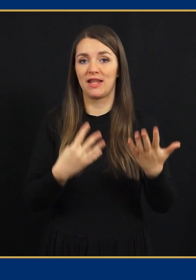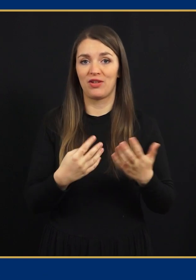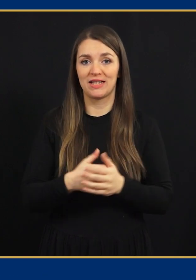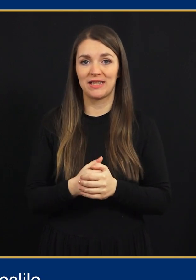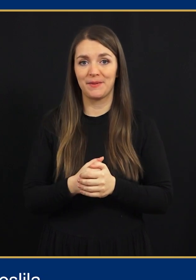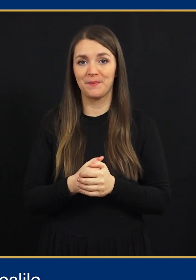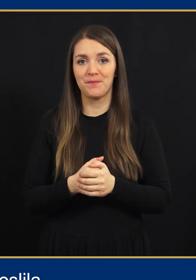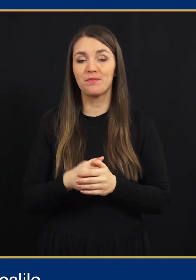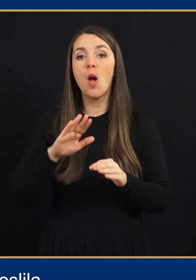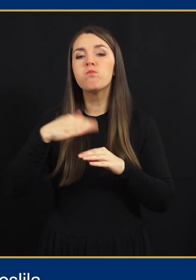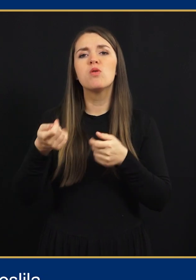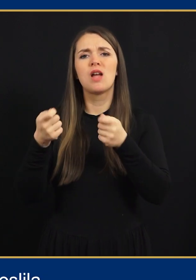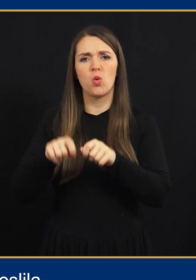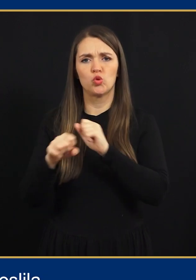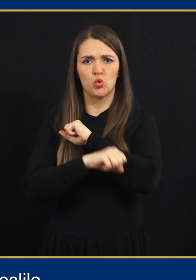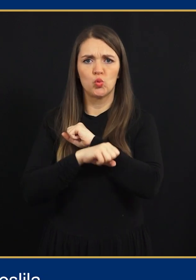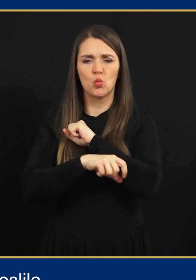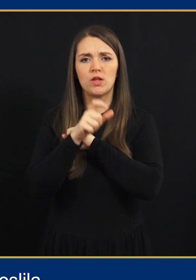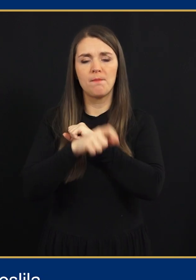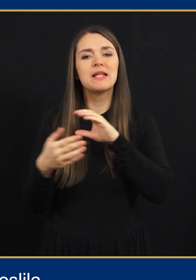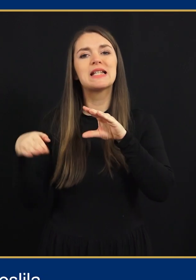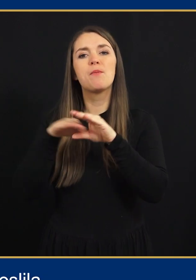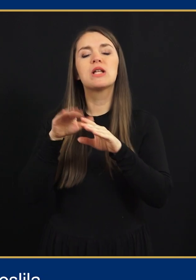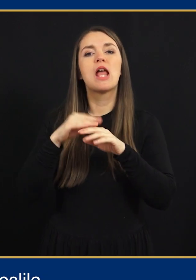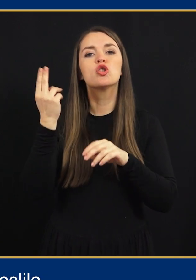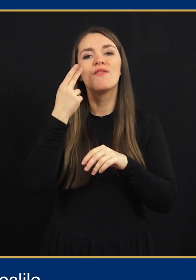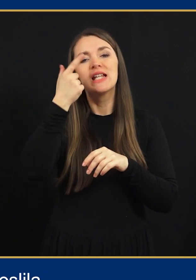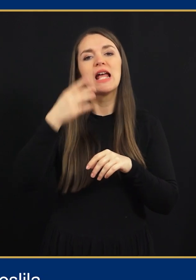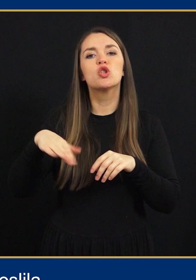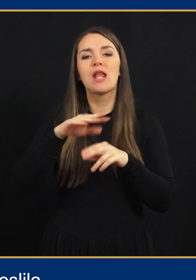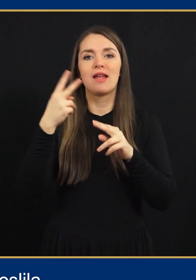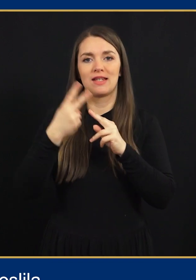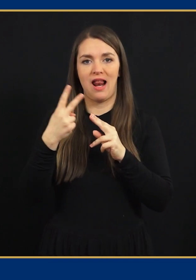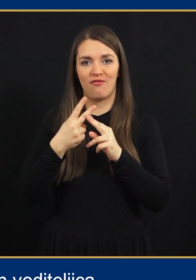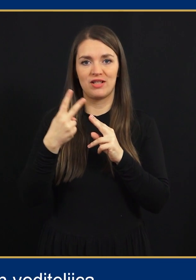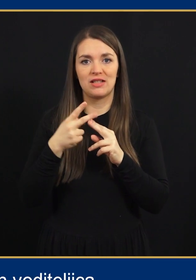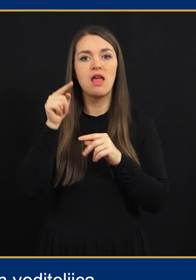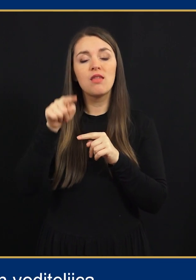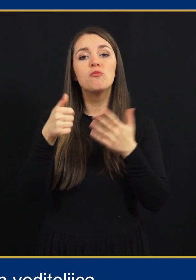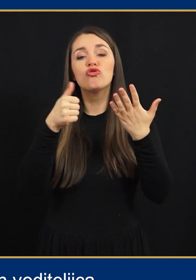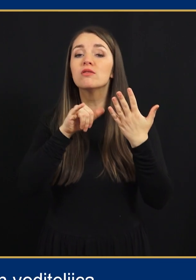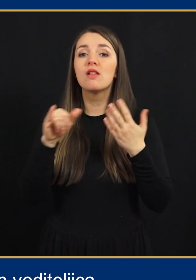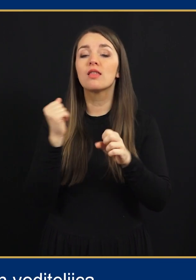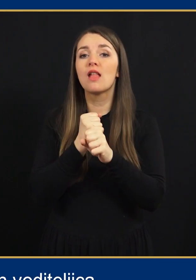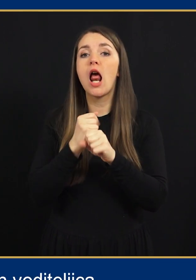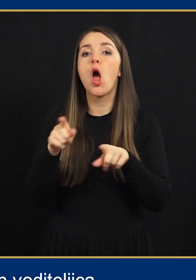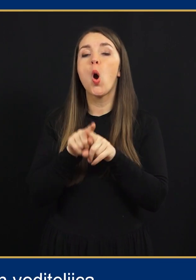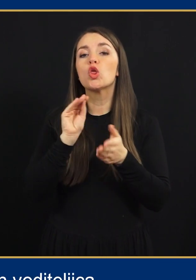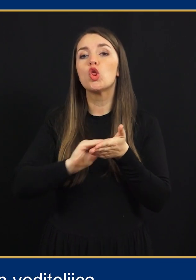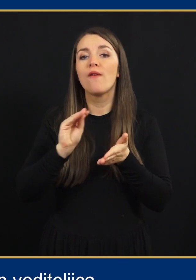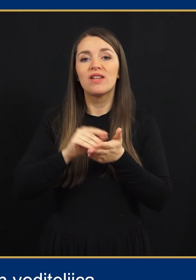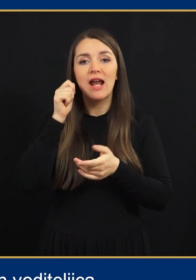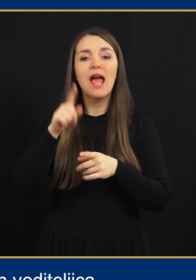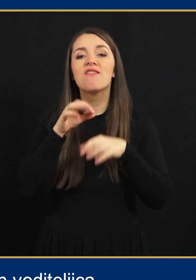1997. Po zaključku študija se je zaposlila na Slovenski nacionalni televiziji, kjer je 6 let delala kot novinarka